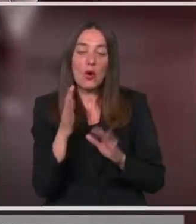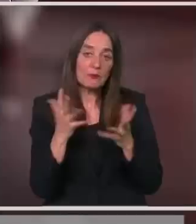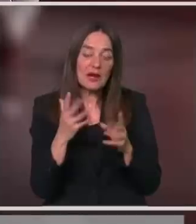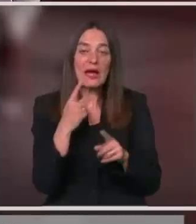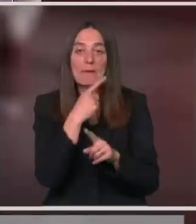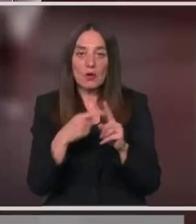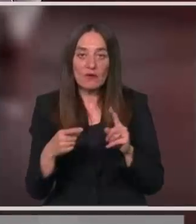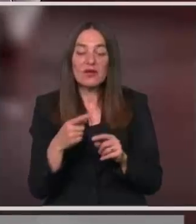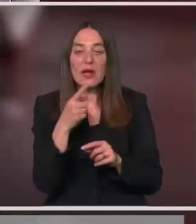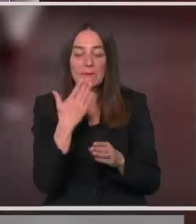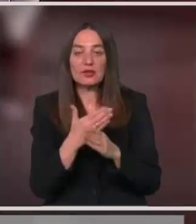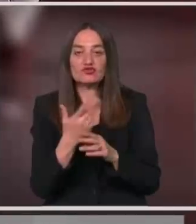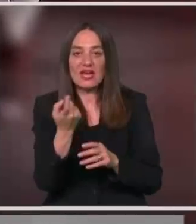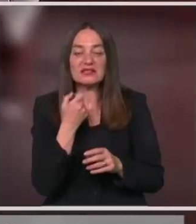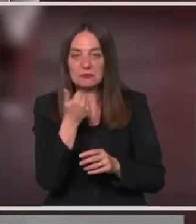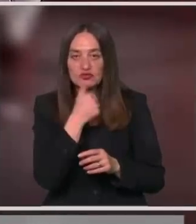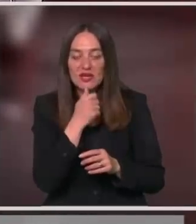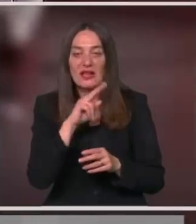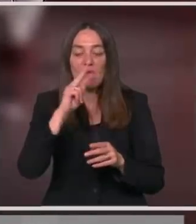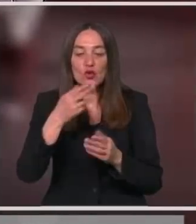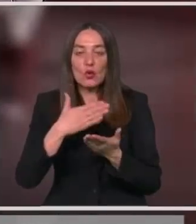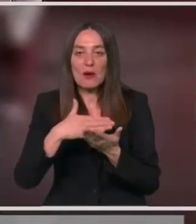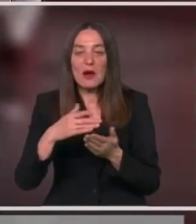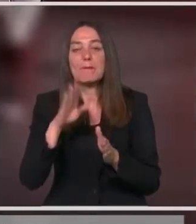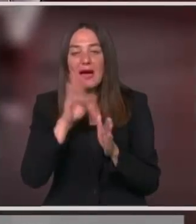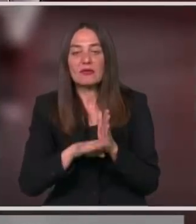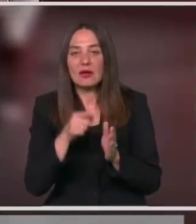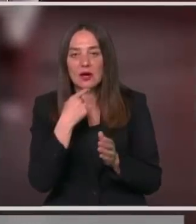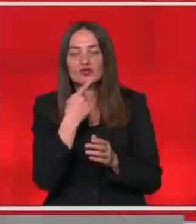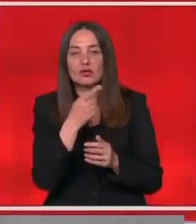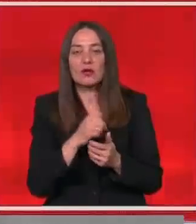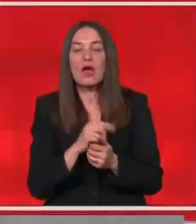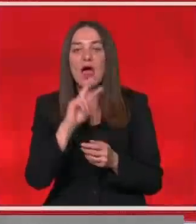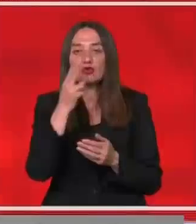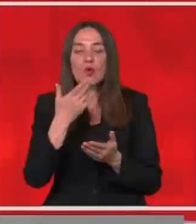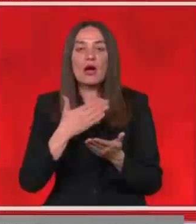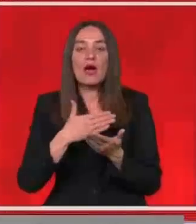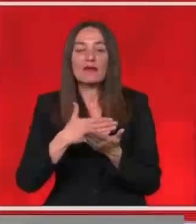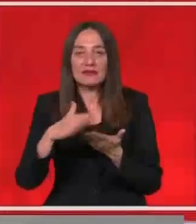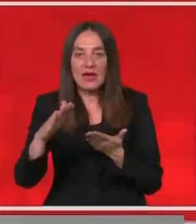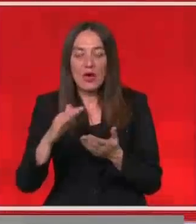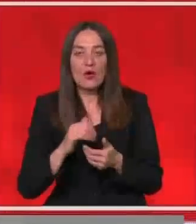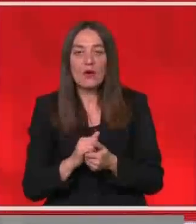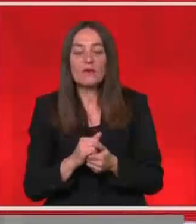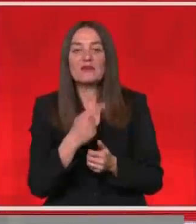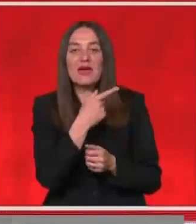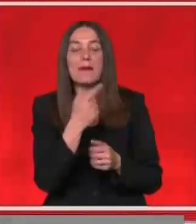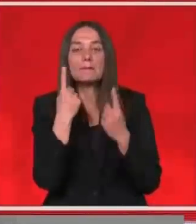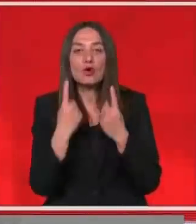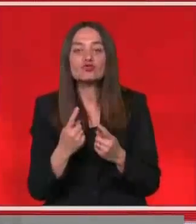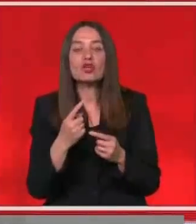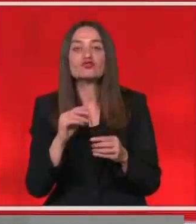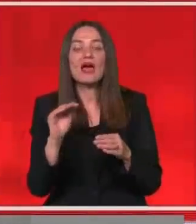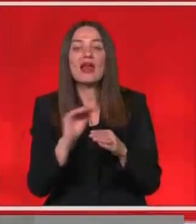Otprilike polovina će biti angažovana iz budžeta, druga polovina ili čak i manje, a drugi deo je postojeća